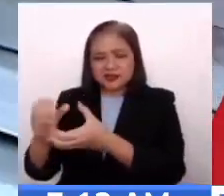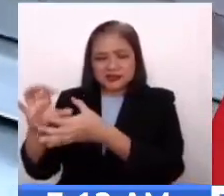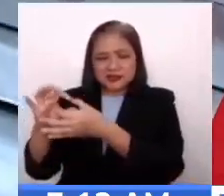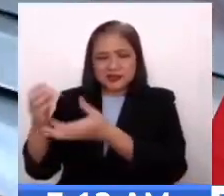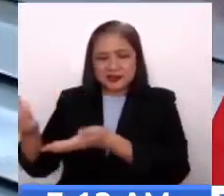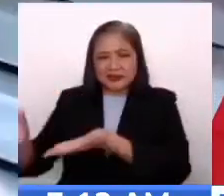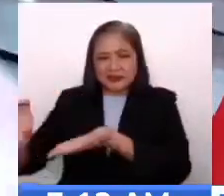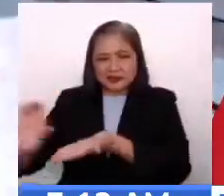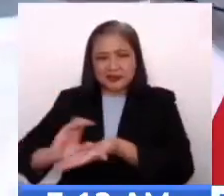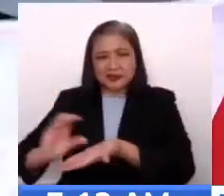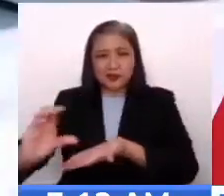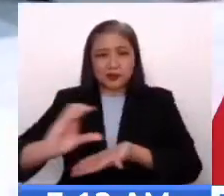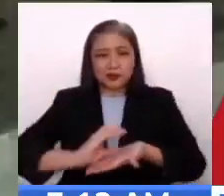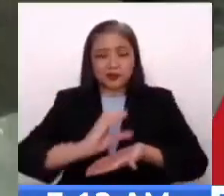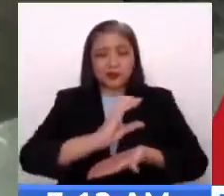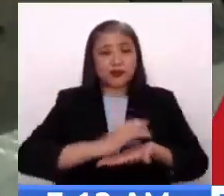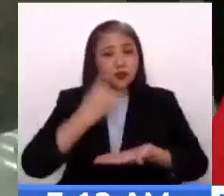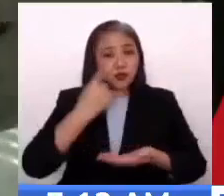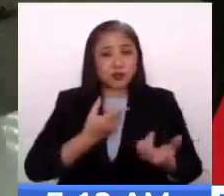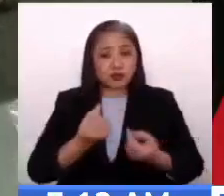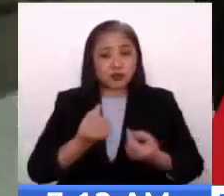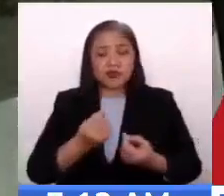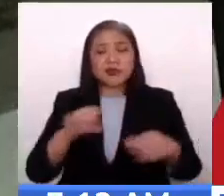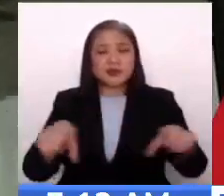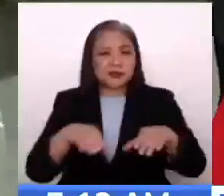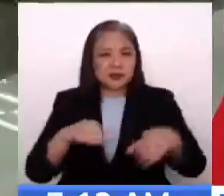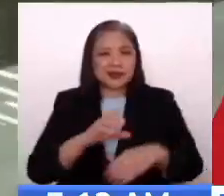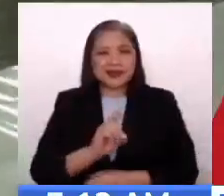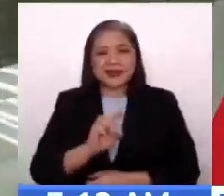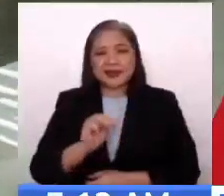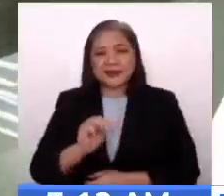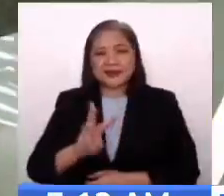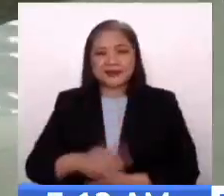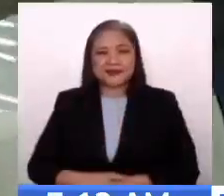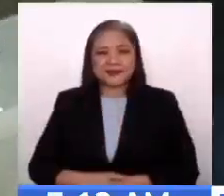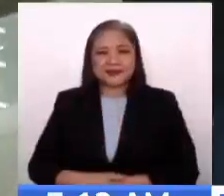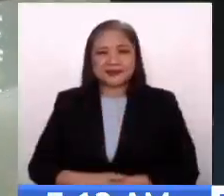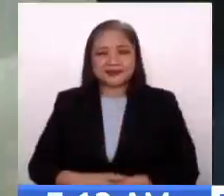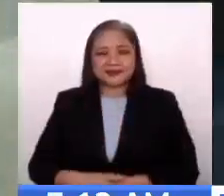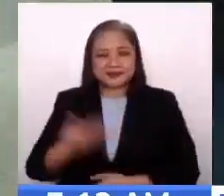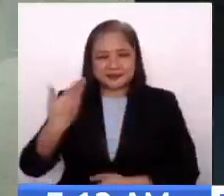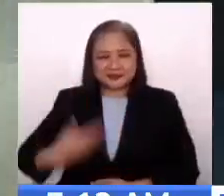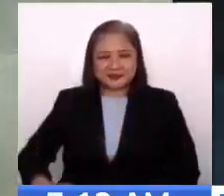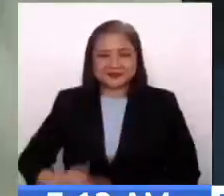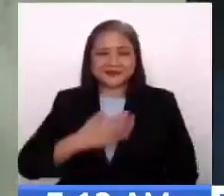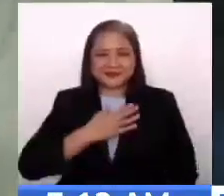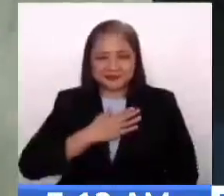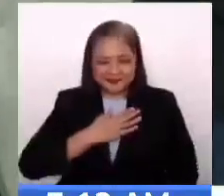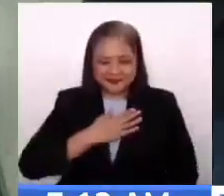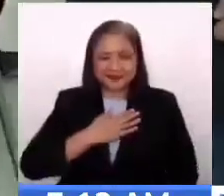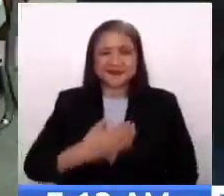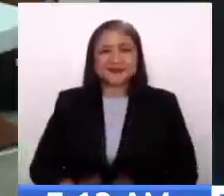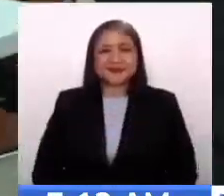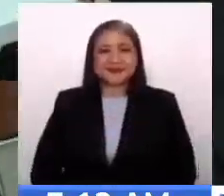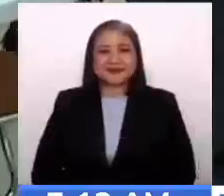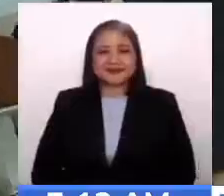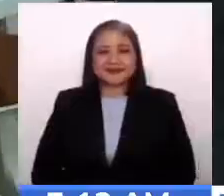kailangan ng DMW. Ito ang unang balita, JP Soriano, buong puso para sa